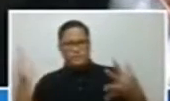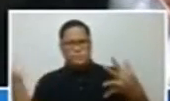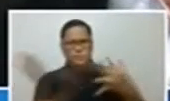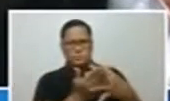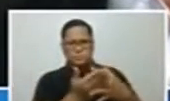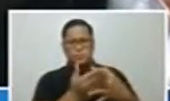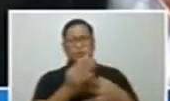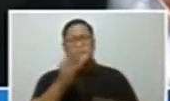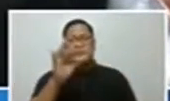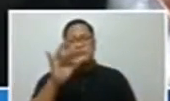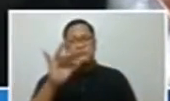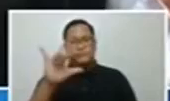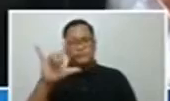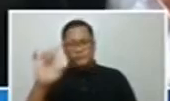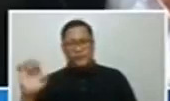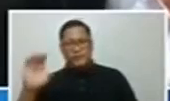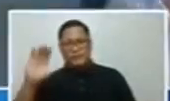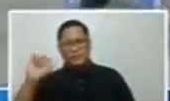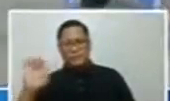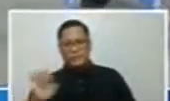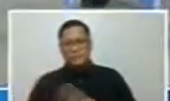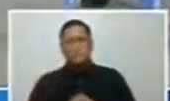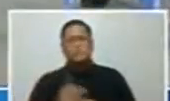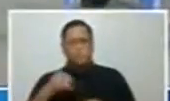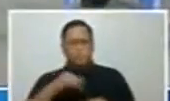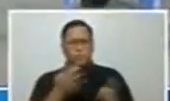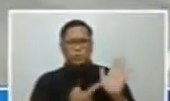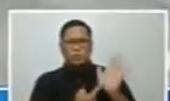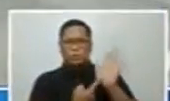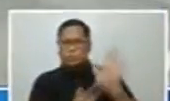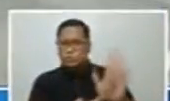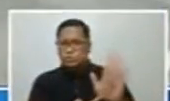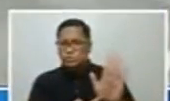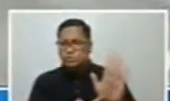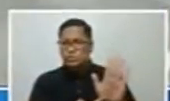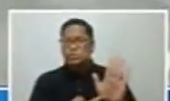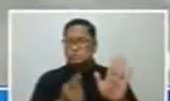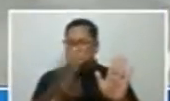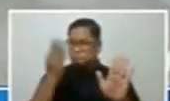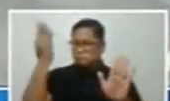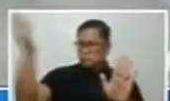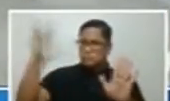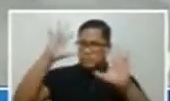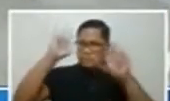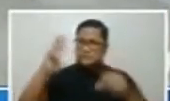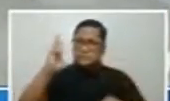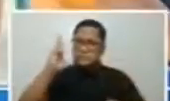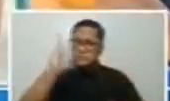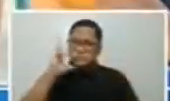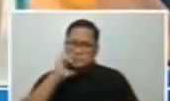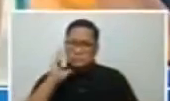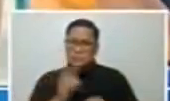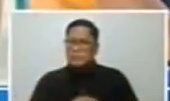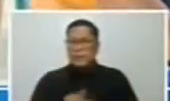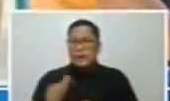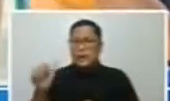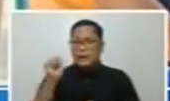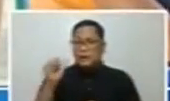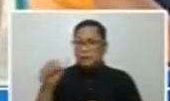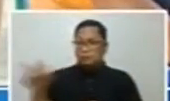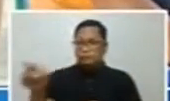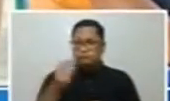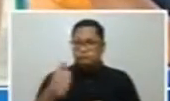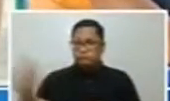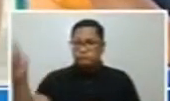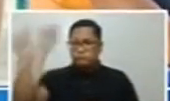Sa tulong naman ng ating mga local chief executives, ay sinusupervise natin at tinutulungan yung ating